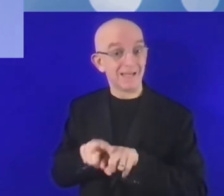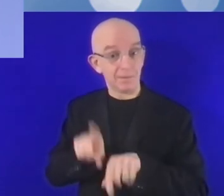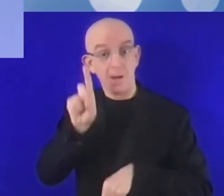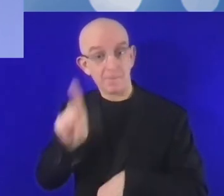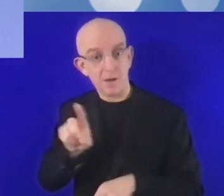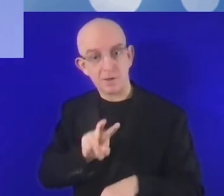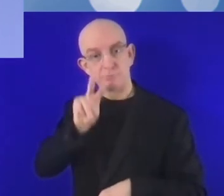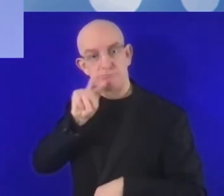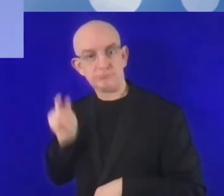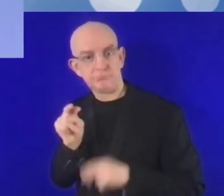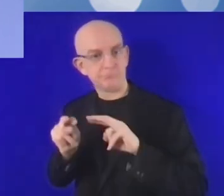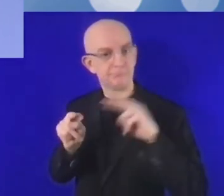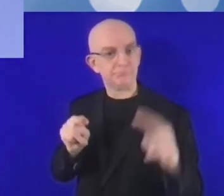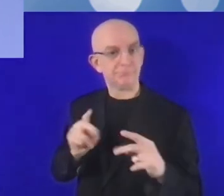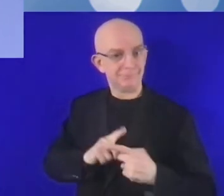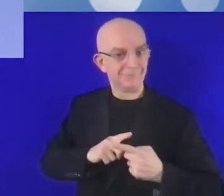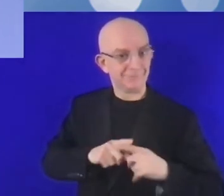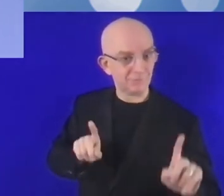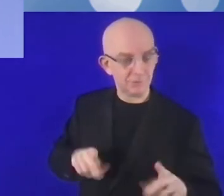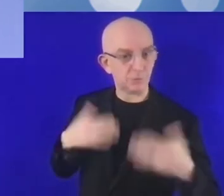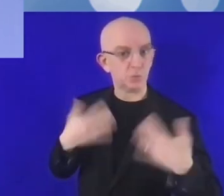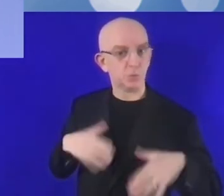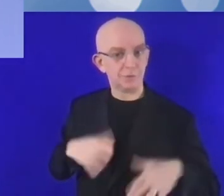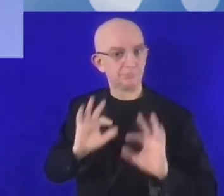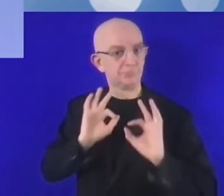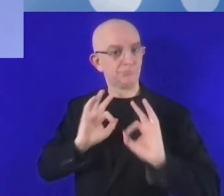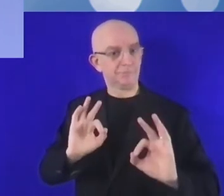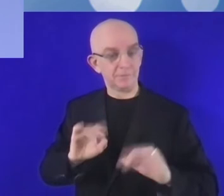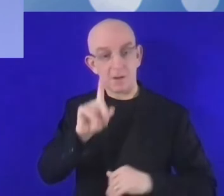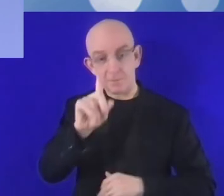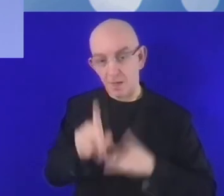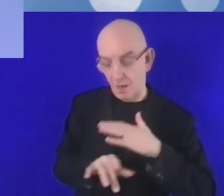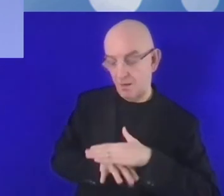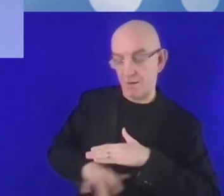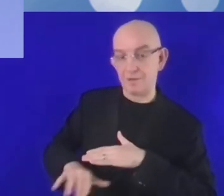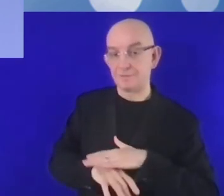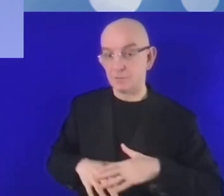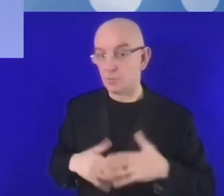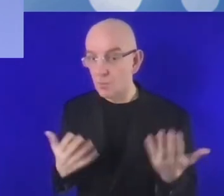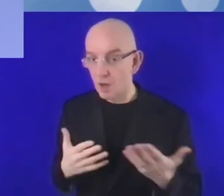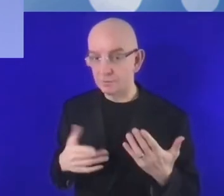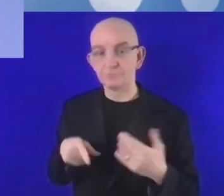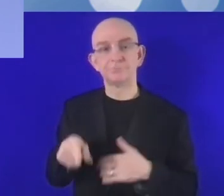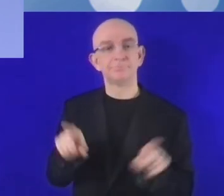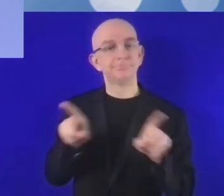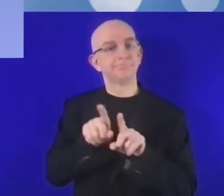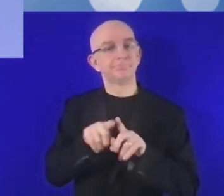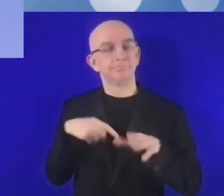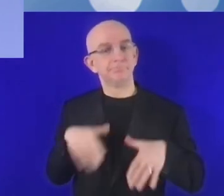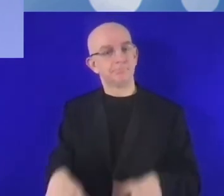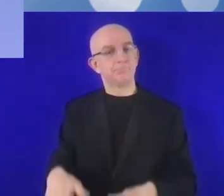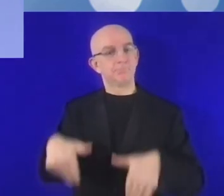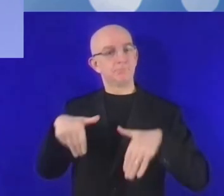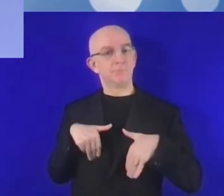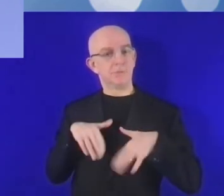Donc à chaque fois, ils entendront quelque chose d'autre. Donc c'est une question subjective. Mais il y a aussi cette strate plus